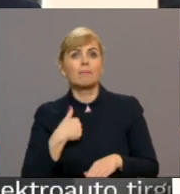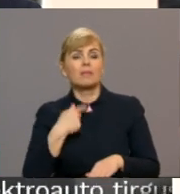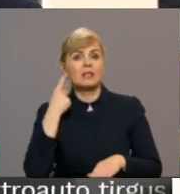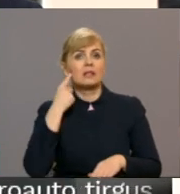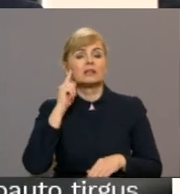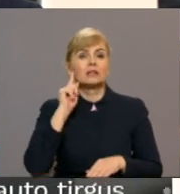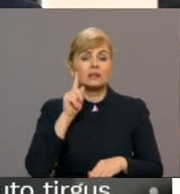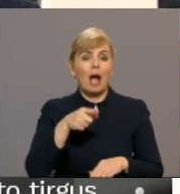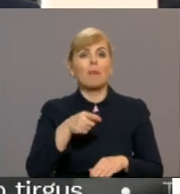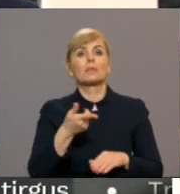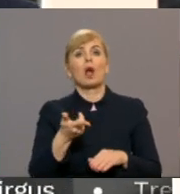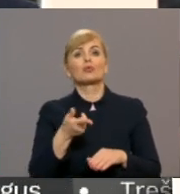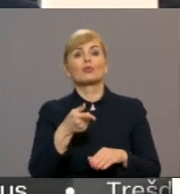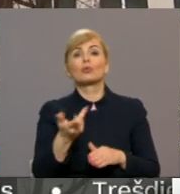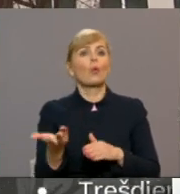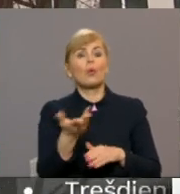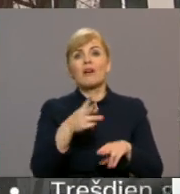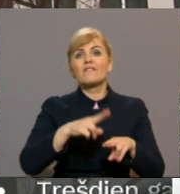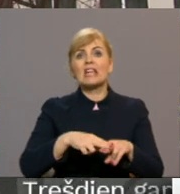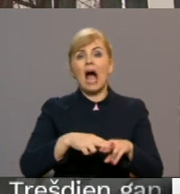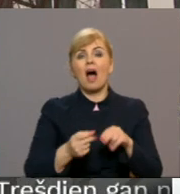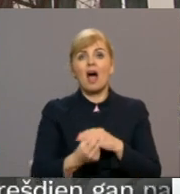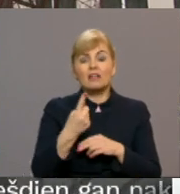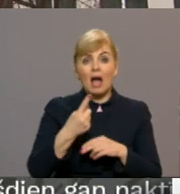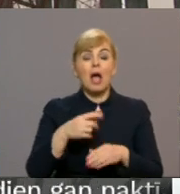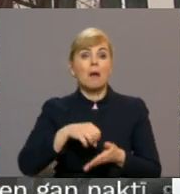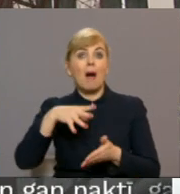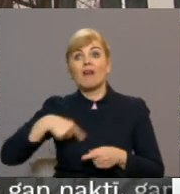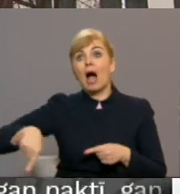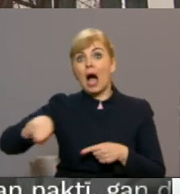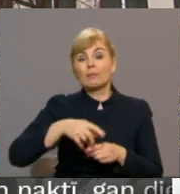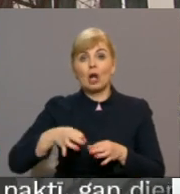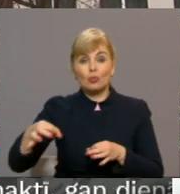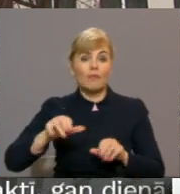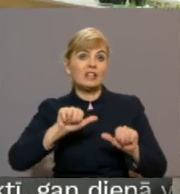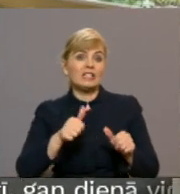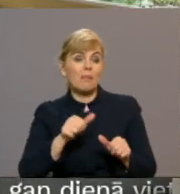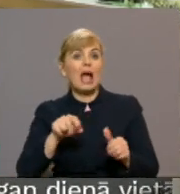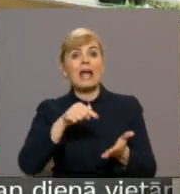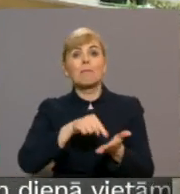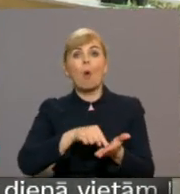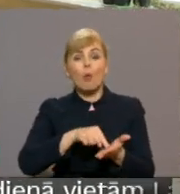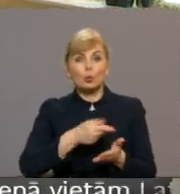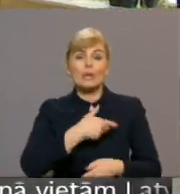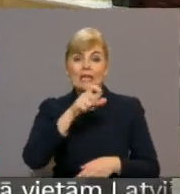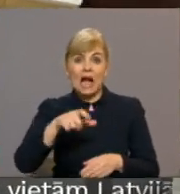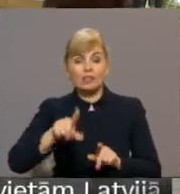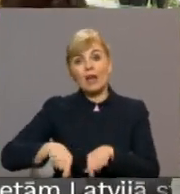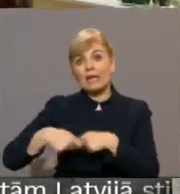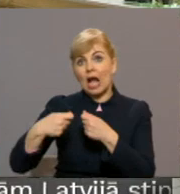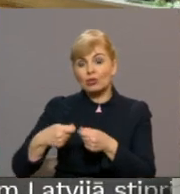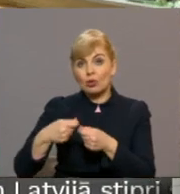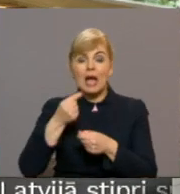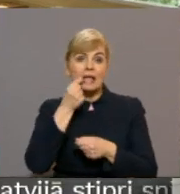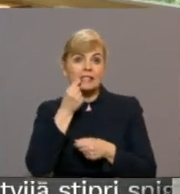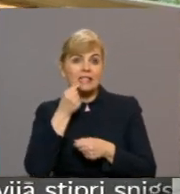saprast tos infekciju punktus. Balvos un apkārtnes novados izveidoti vairāki 10 punktu, kuros iedzīvotājiem tiek izsniegti